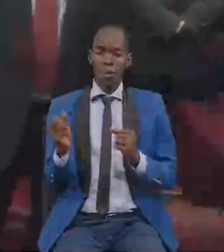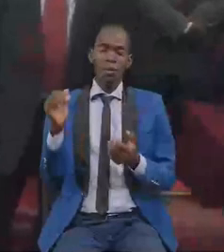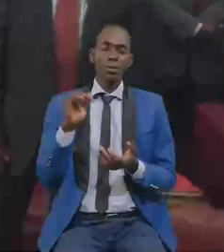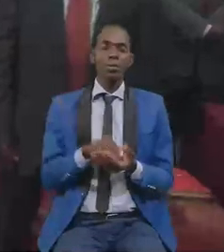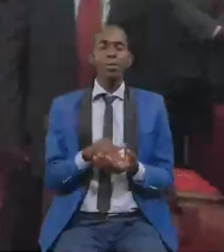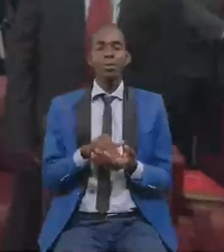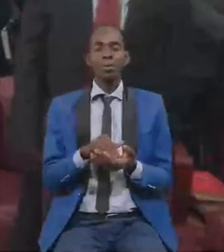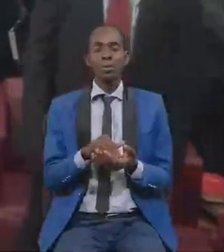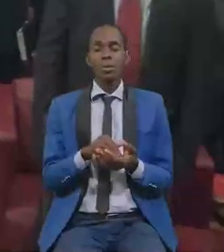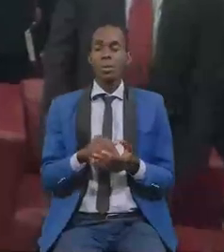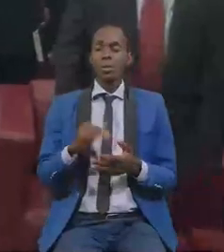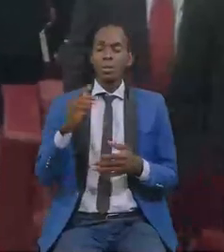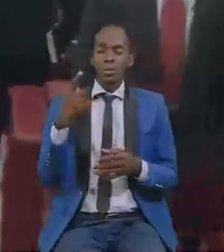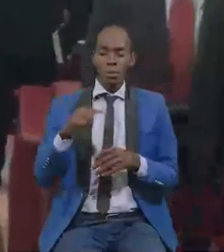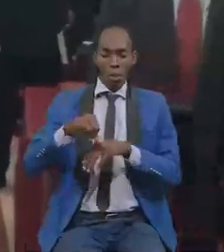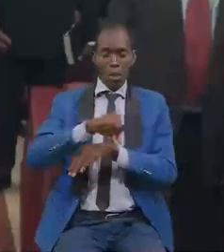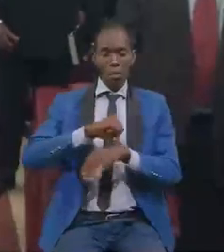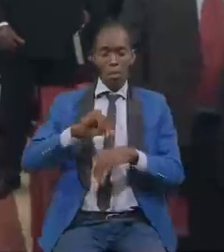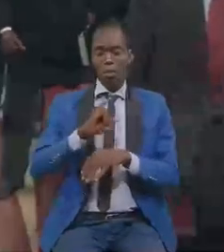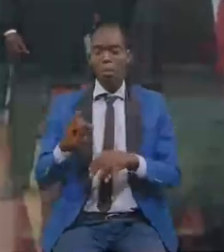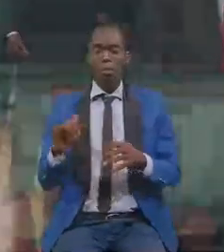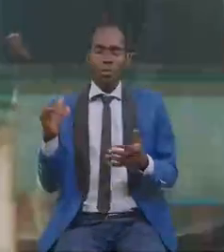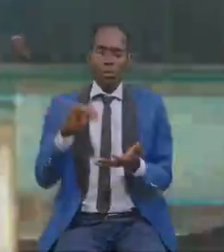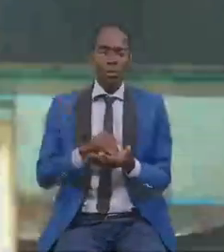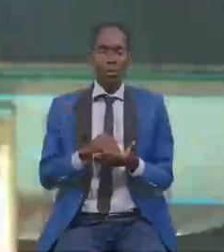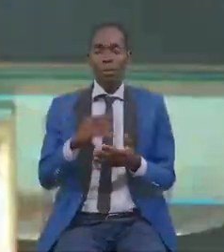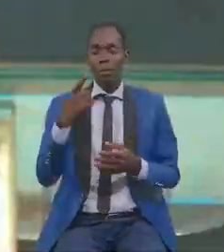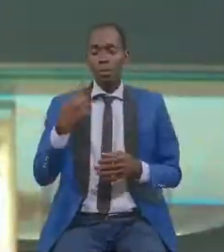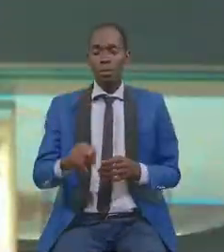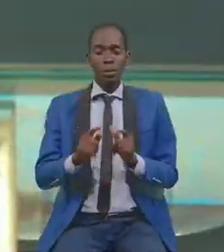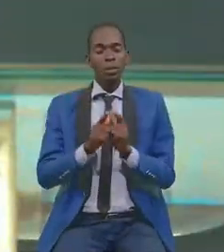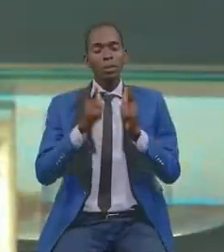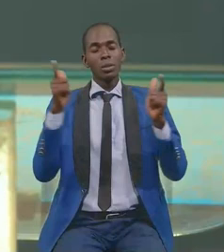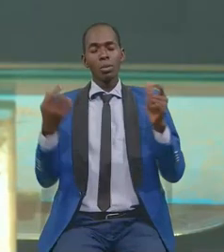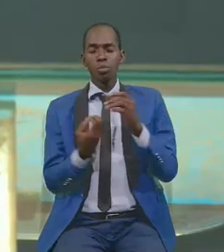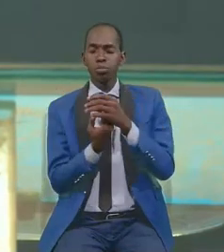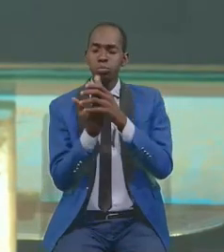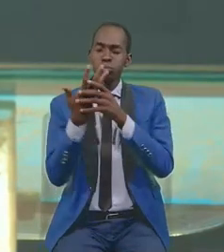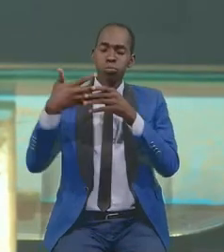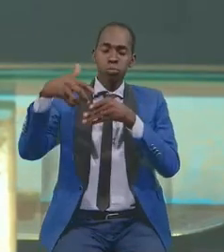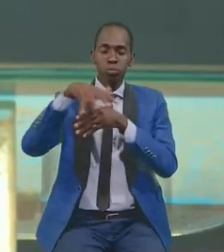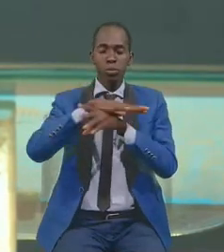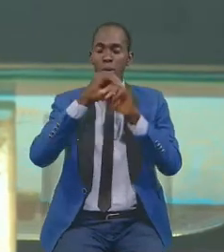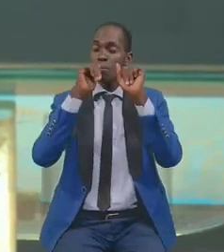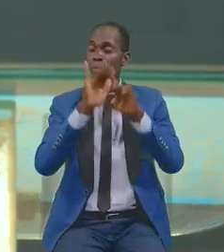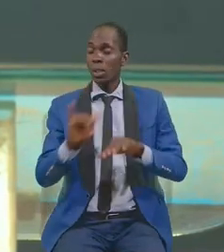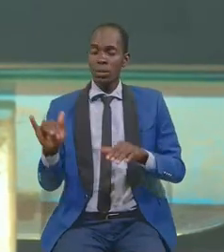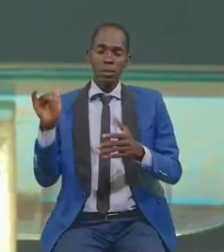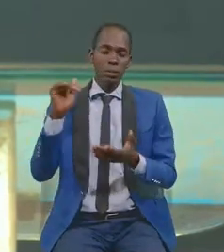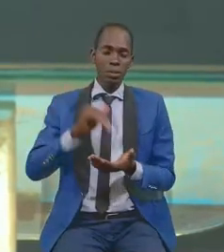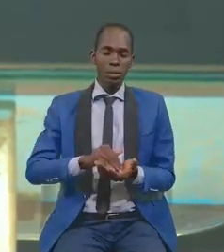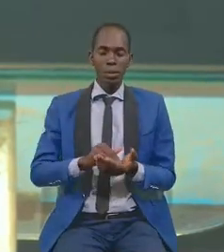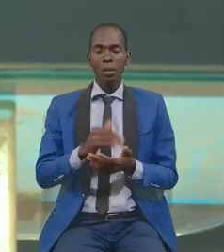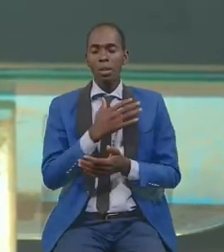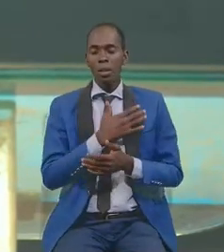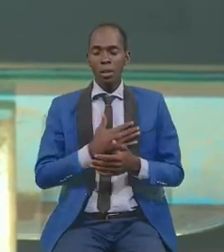encore, l'onction une fois encore, la grande effusion de bénédiction une fois encore.